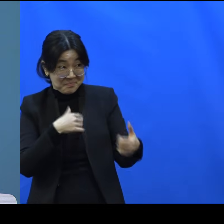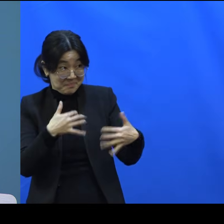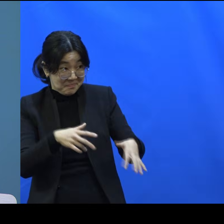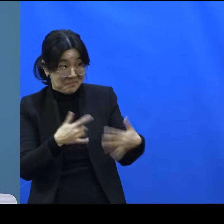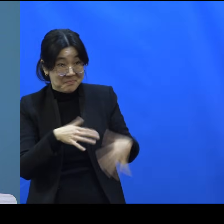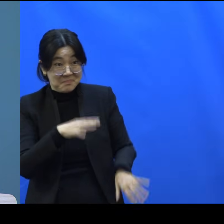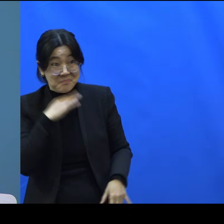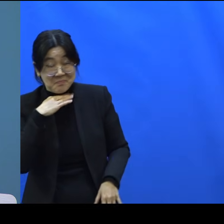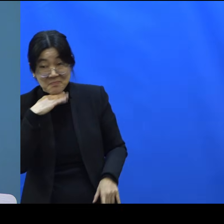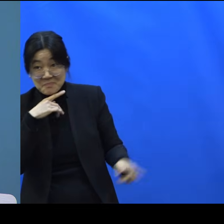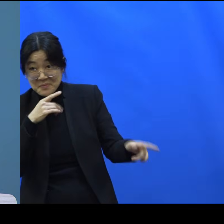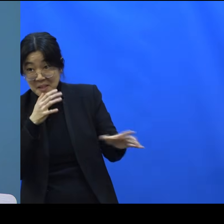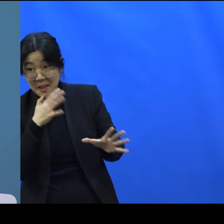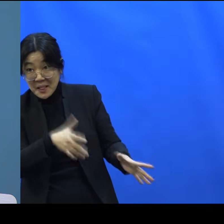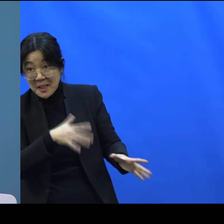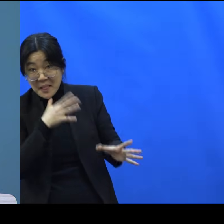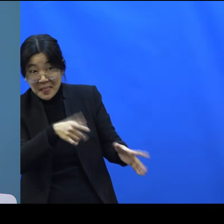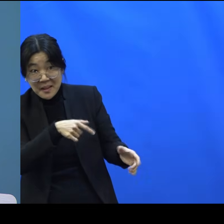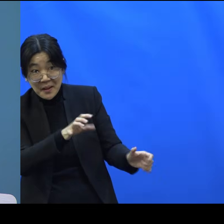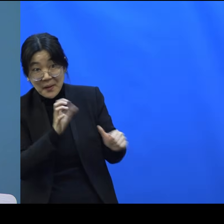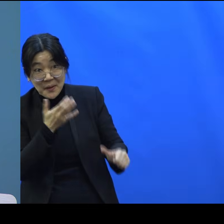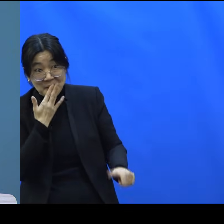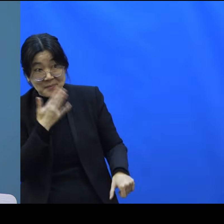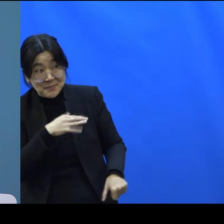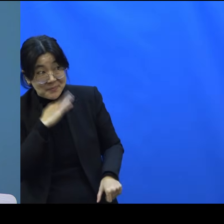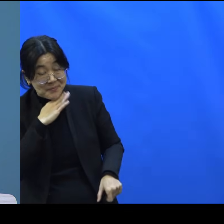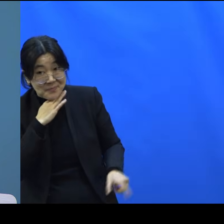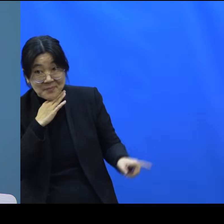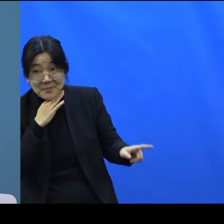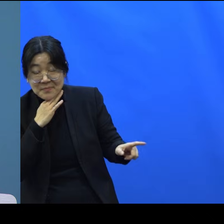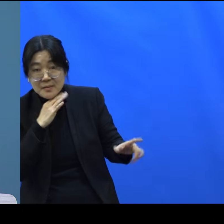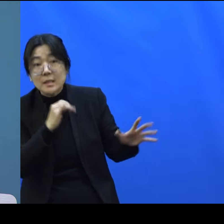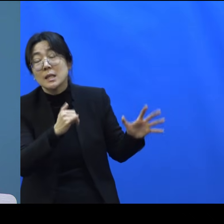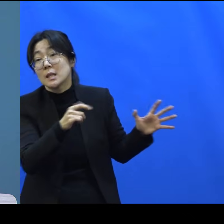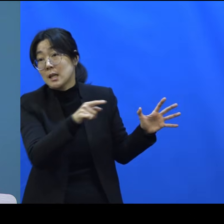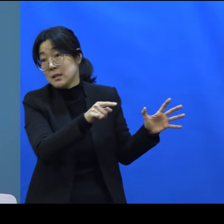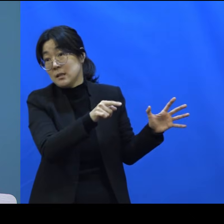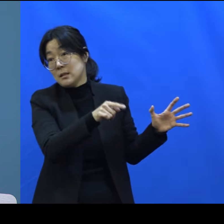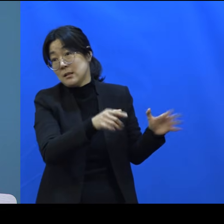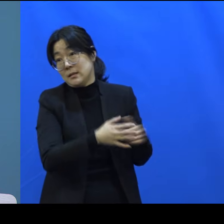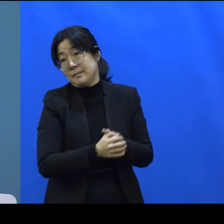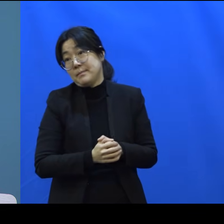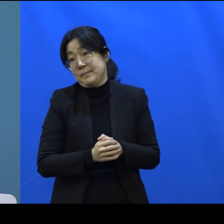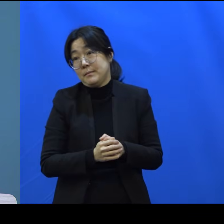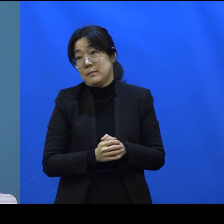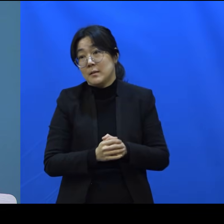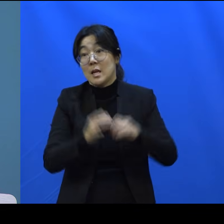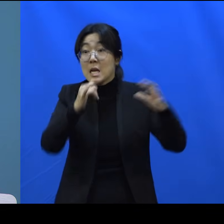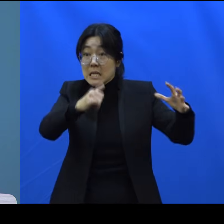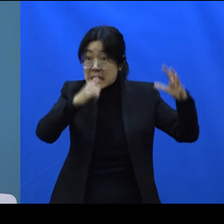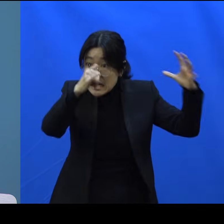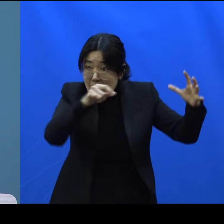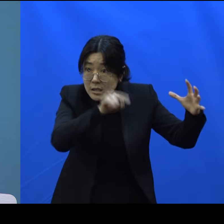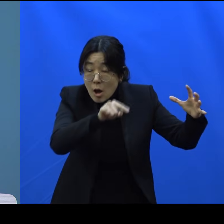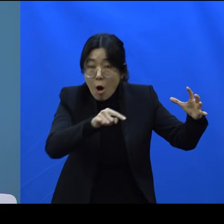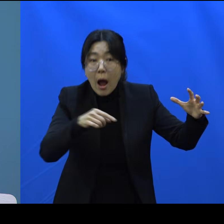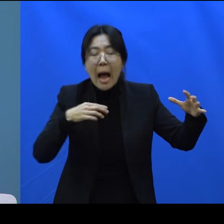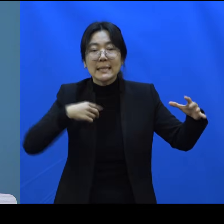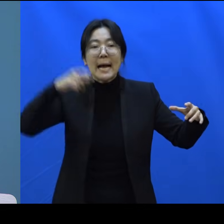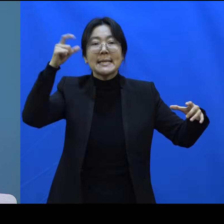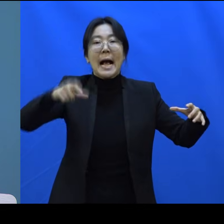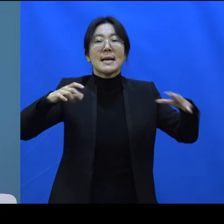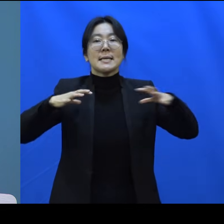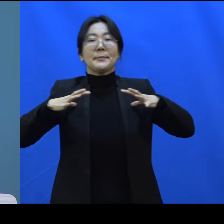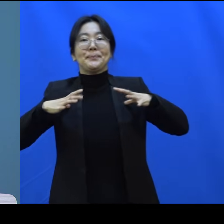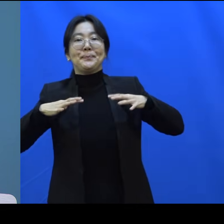악이죠. 이 세상 문화의 특징입니다. 우리는 어떻게 하면 더 강하게 보일까 이렇게 노력을 해요. 항상 강하게 보이려고 하는